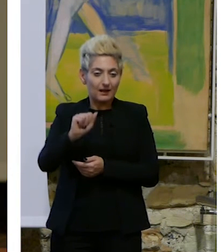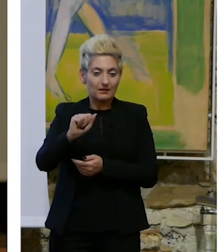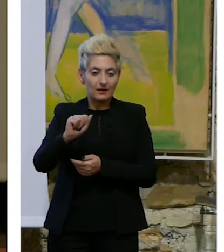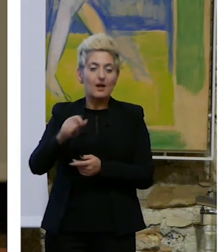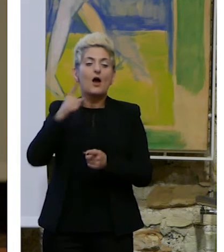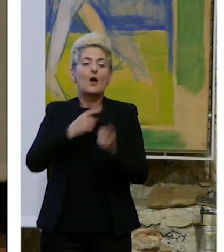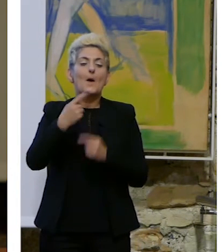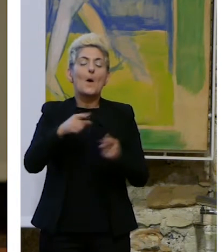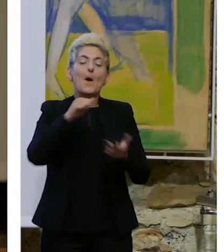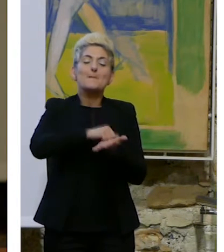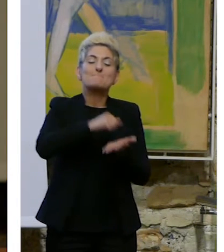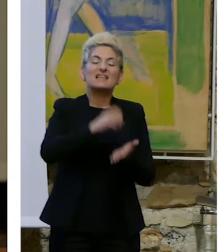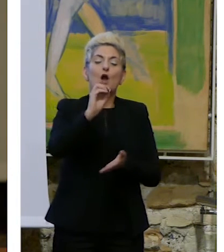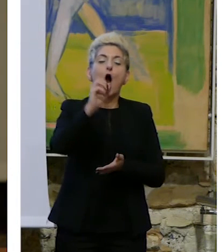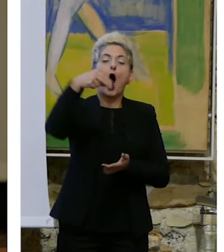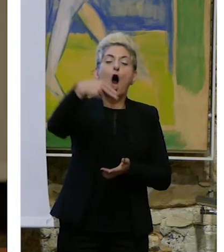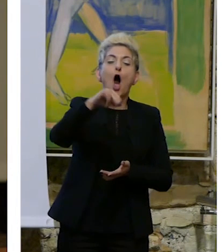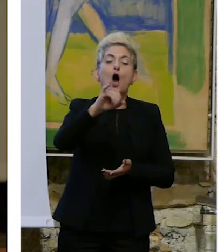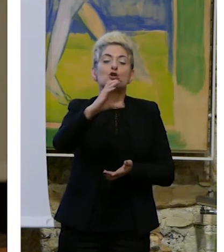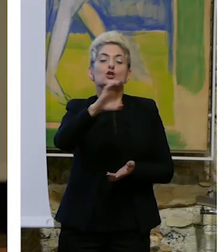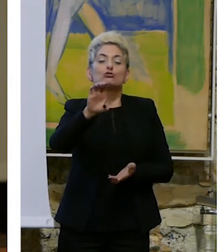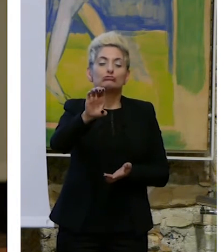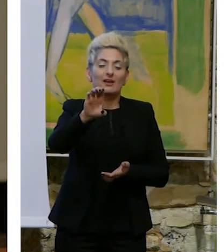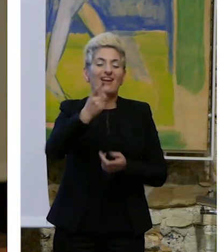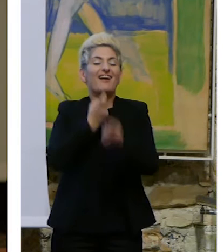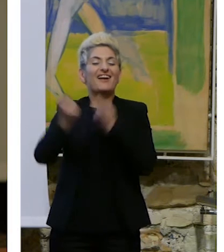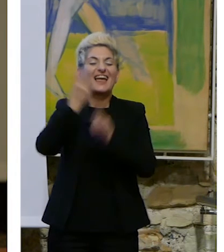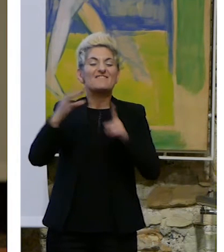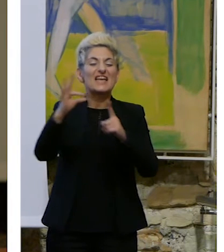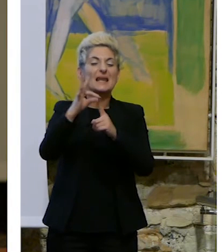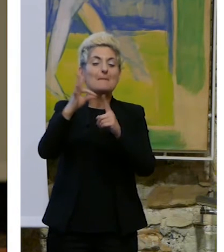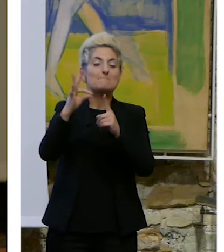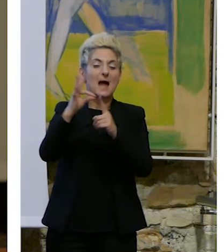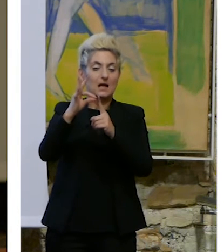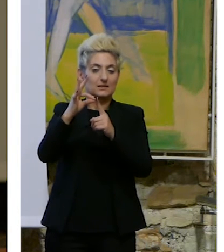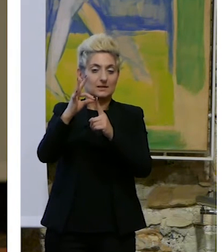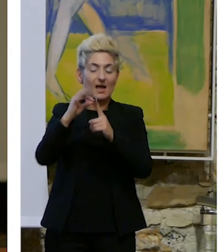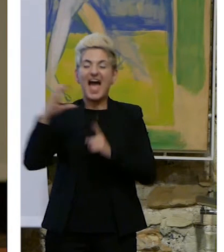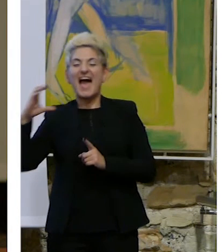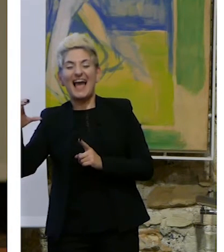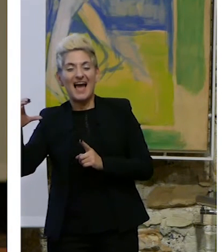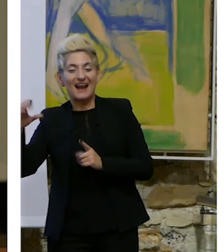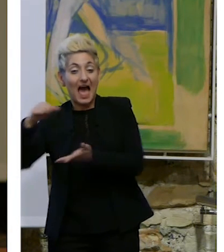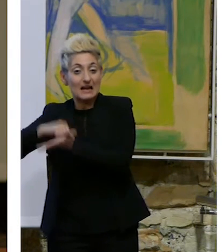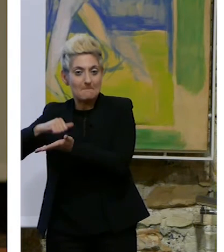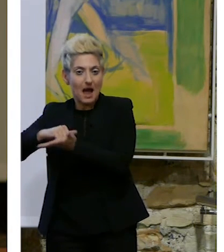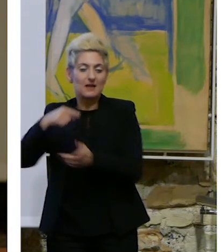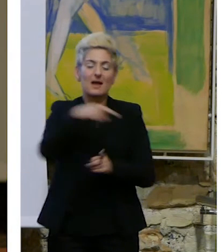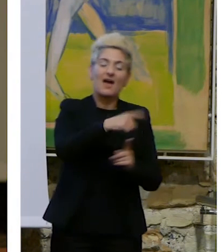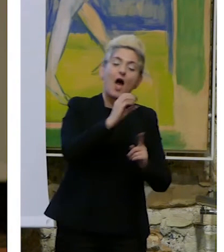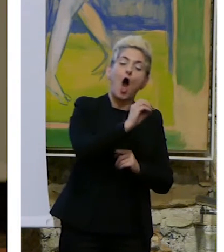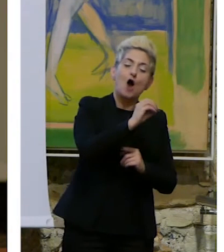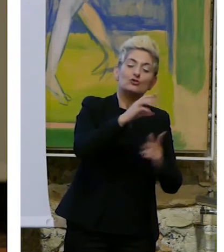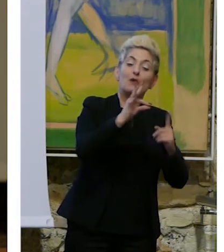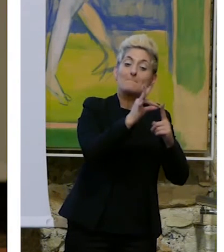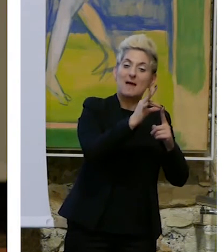Pakistan. E toccando queste due realtà diverse, Carrara e Pakistan, ho due risposte tattili, due risposte di